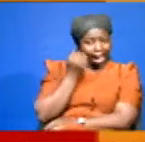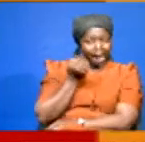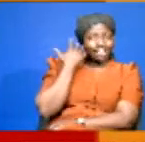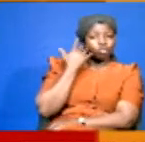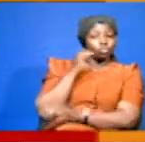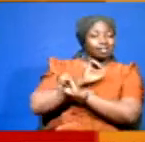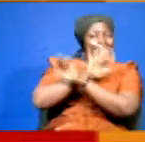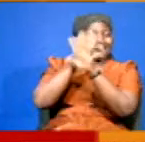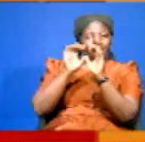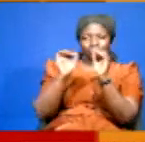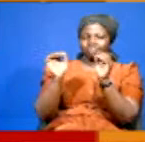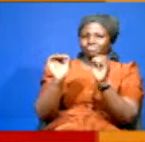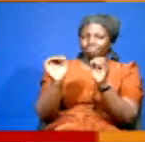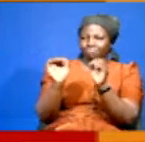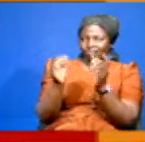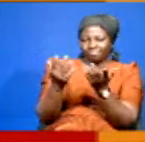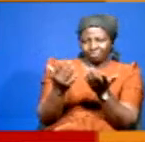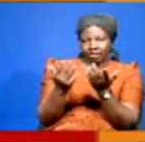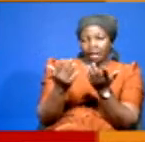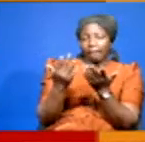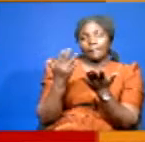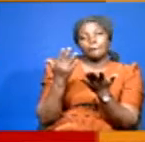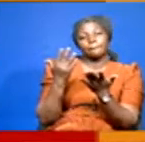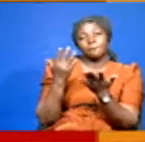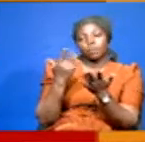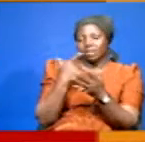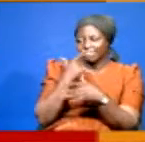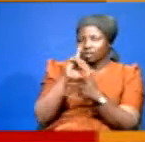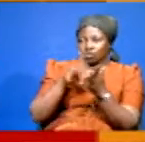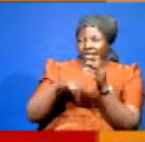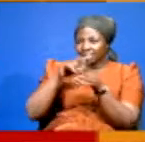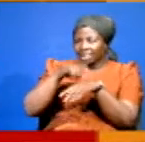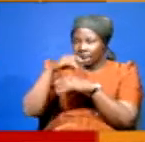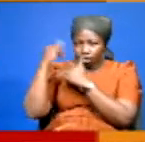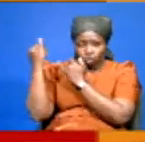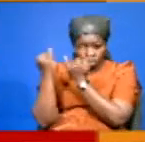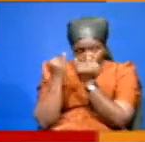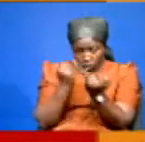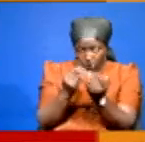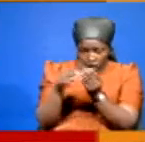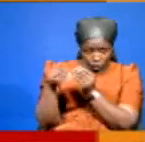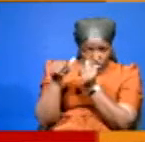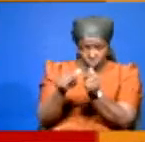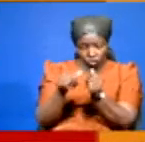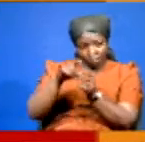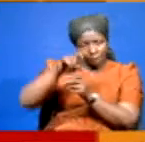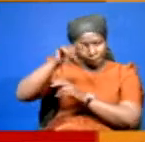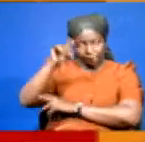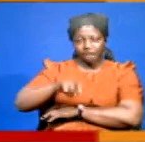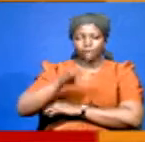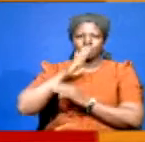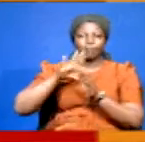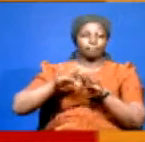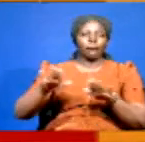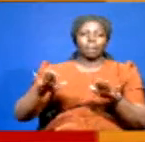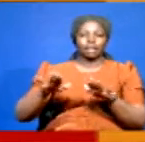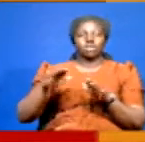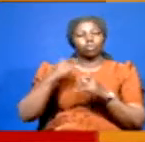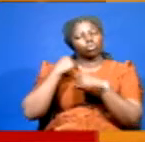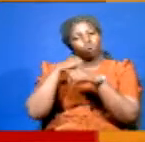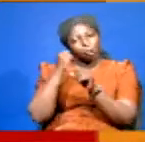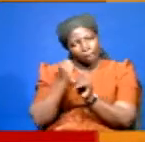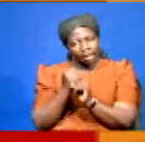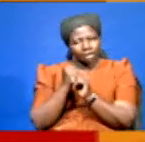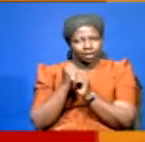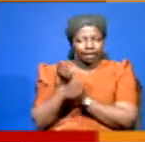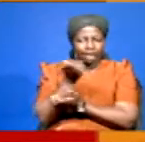Tumesema ya kwamba tukileta suluhisho lazima iwe ni suluhisho ya kudumu. Kutengeza hii uchumi ili wa Kenya waweze kuishi katika maisha